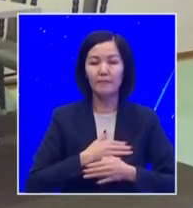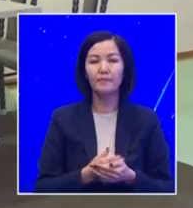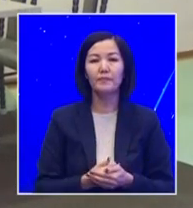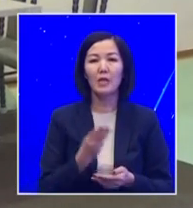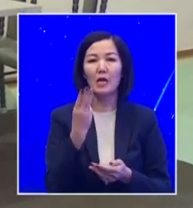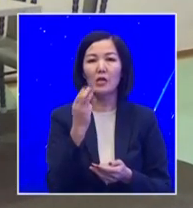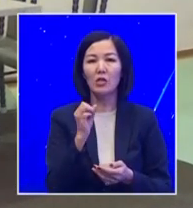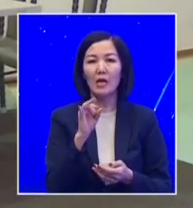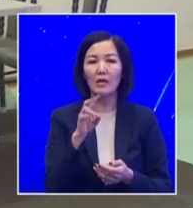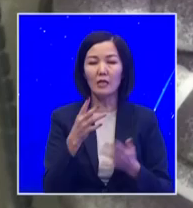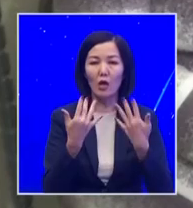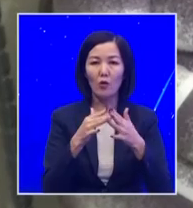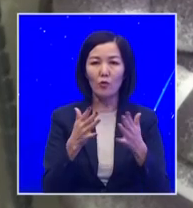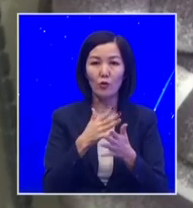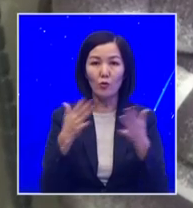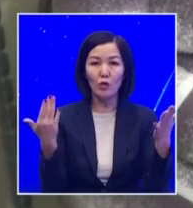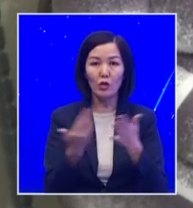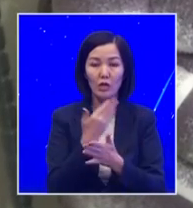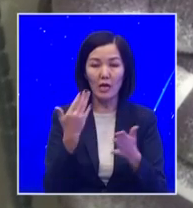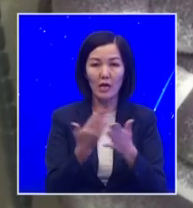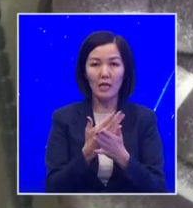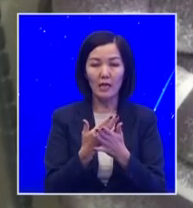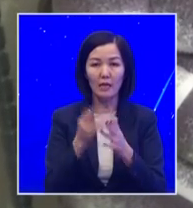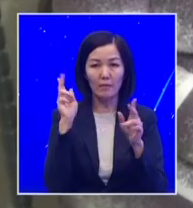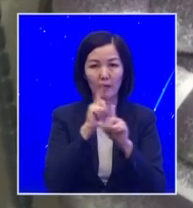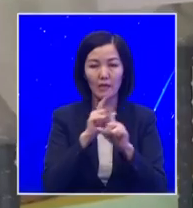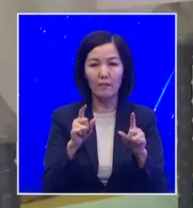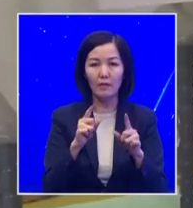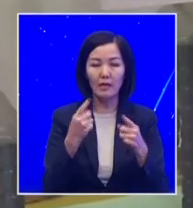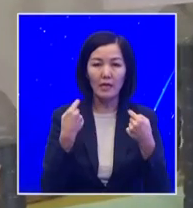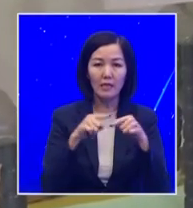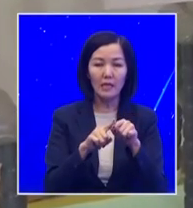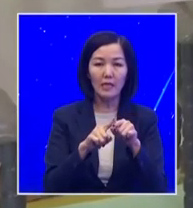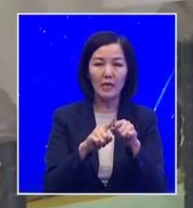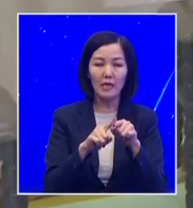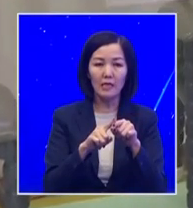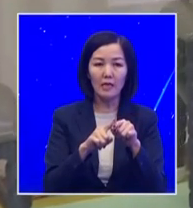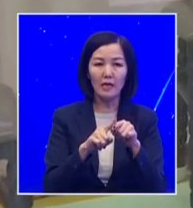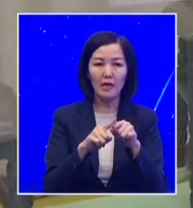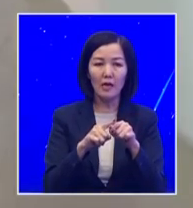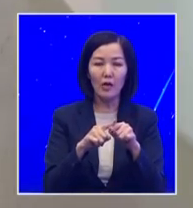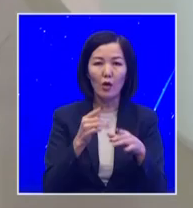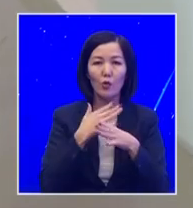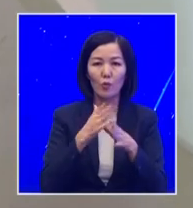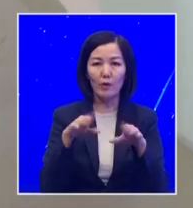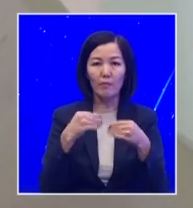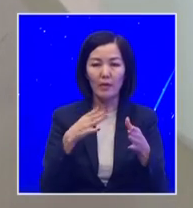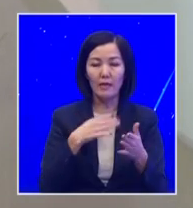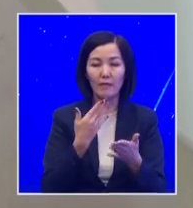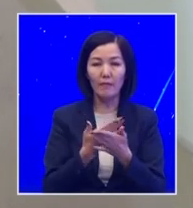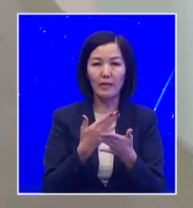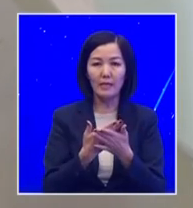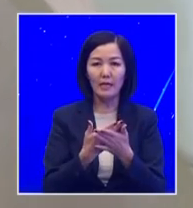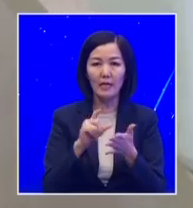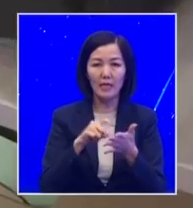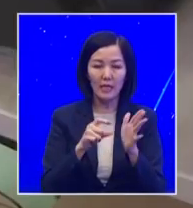ауылының тұрғындары үшін де үлкен қуаныш. Мұнда да жергілікті орта мектептің материалдық жағдайын жақсартуға бағытталған көмек көрсетіліпті. Мәселен,